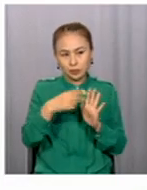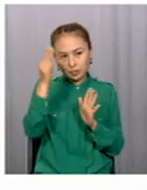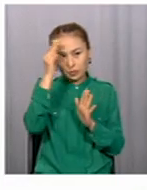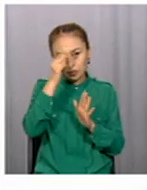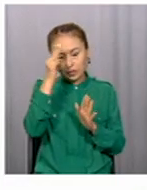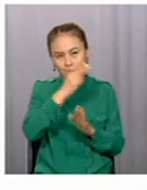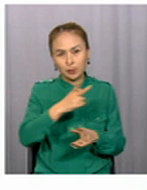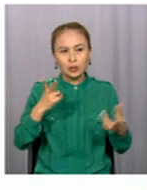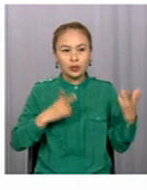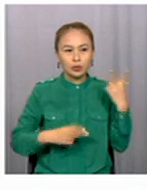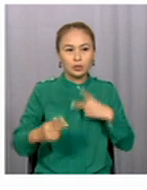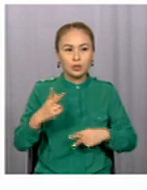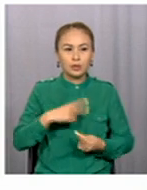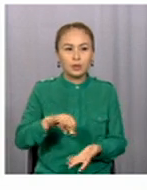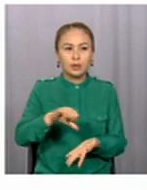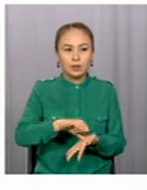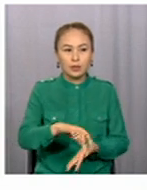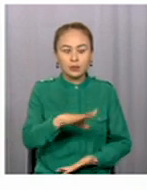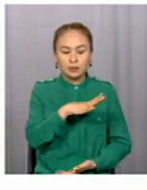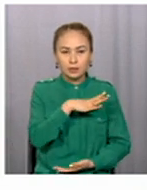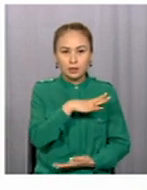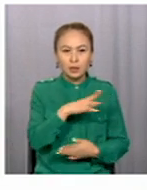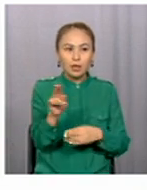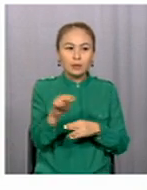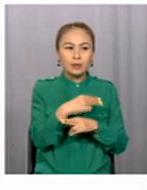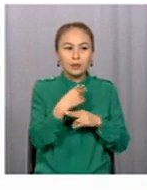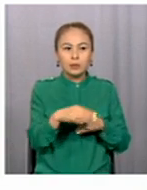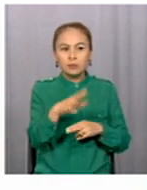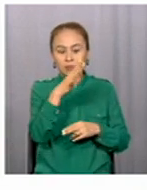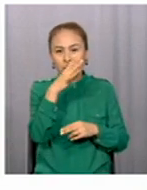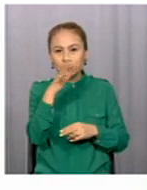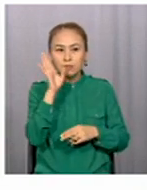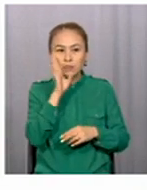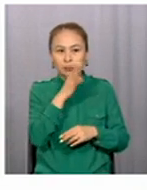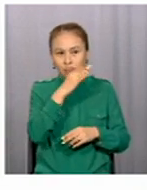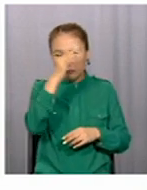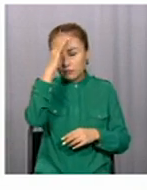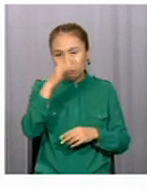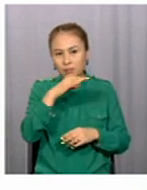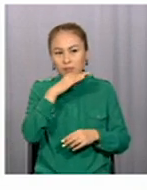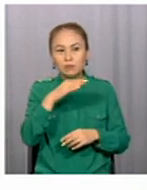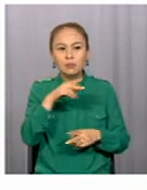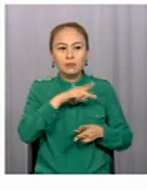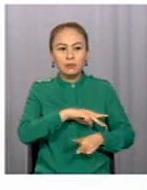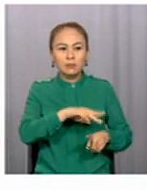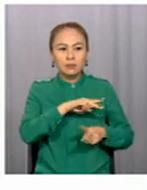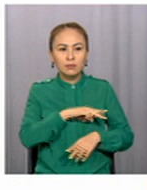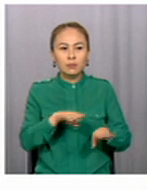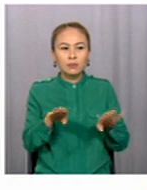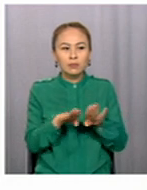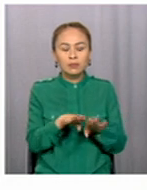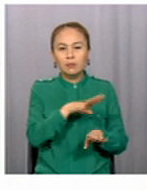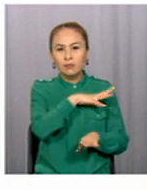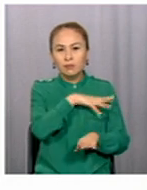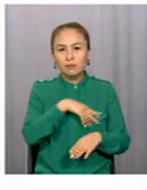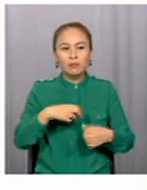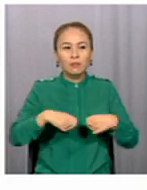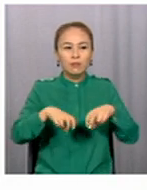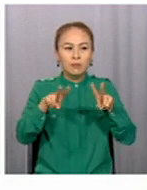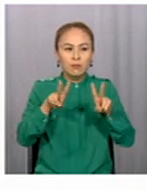бастауыш сынып оқушылары мен ұстаздар қатысты. тәрбие сағатына атаналар мен